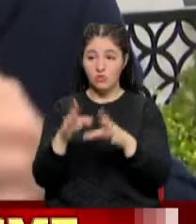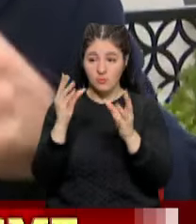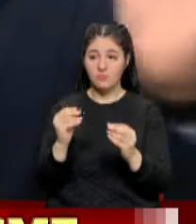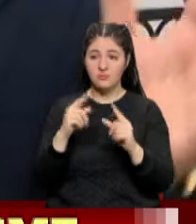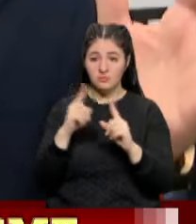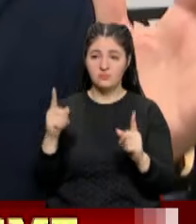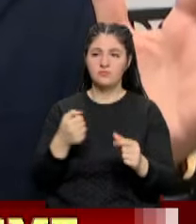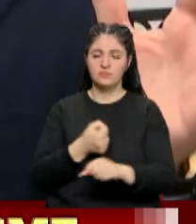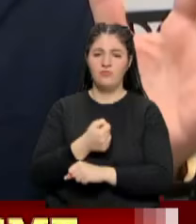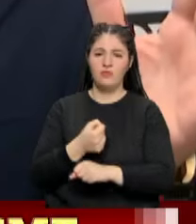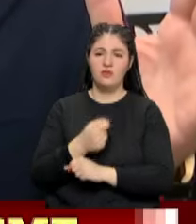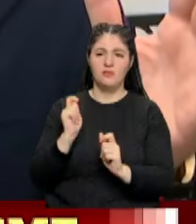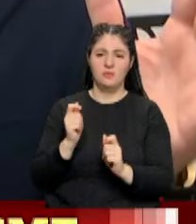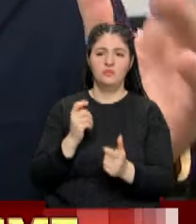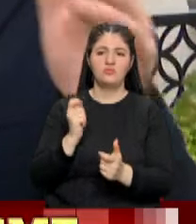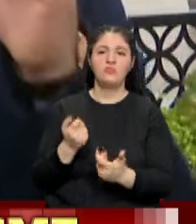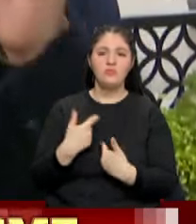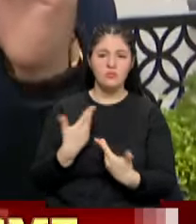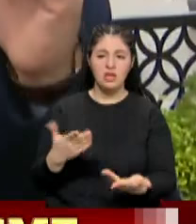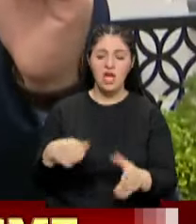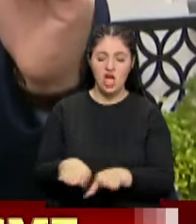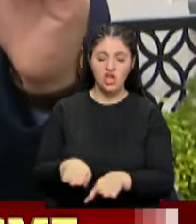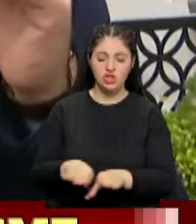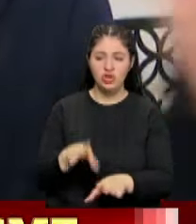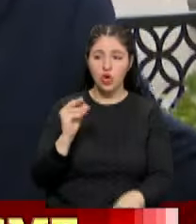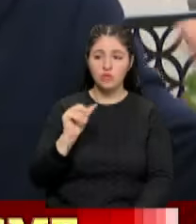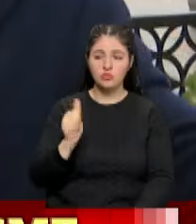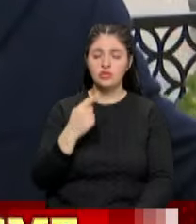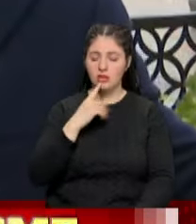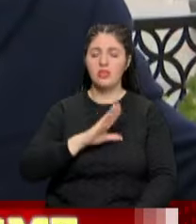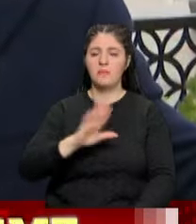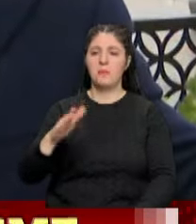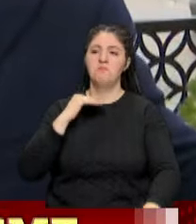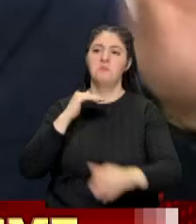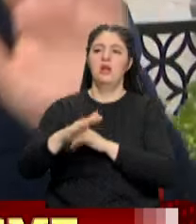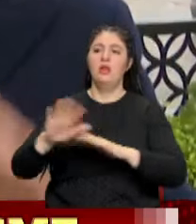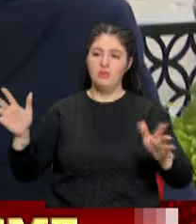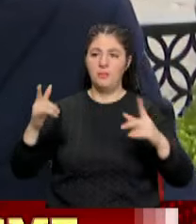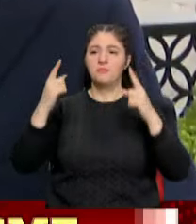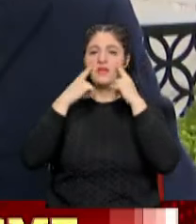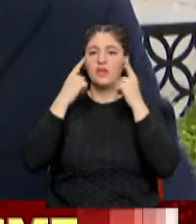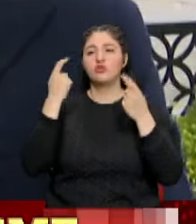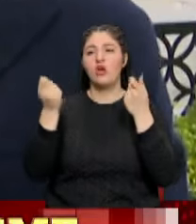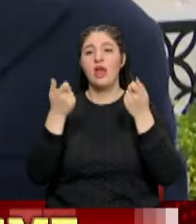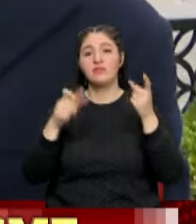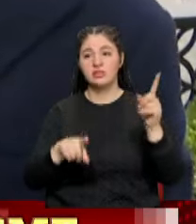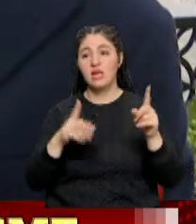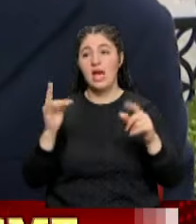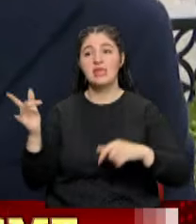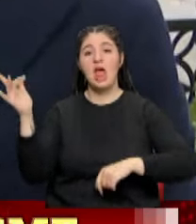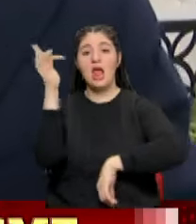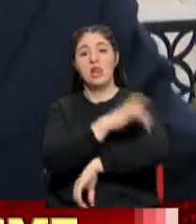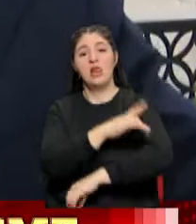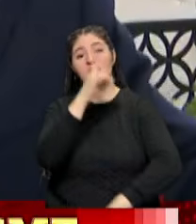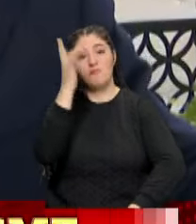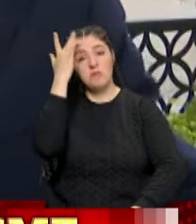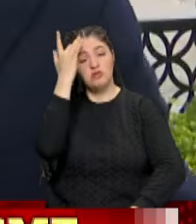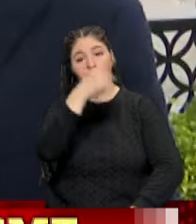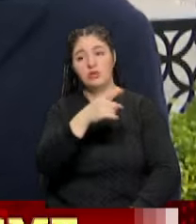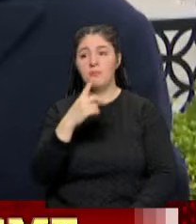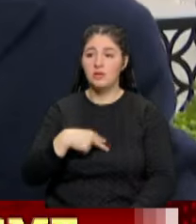getirene kadar mücadelemizi vermek zorundayız. Eşitlendiğimiz gün diyeceğiz ki milletçe, devletin görevlisi, en tepesindeki